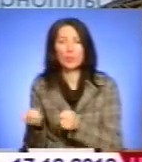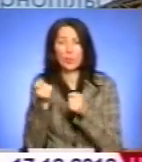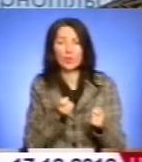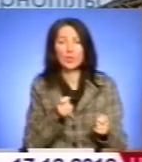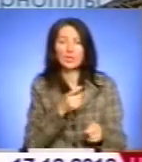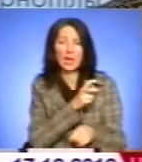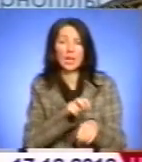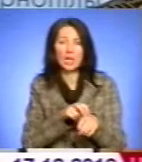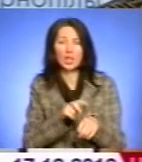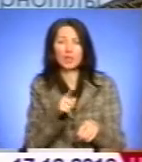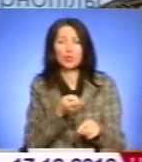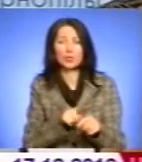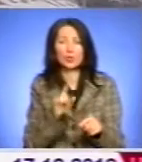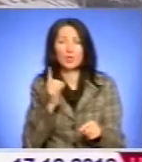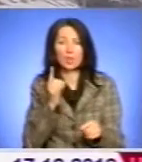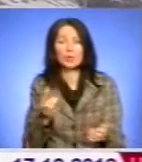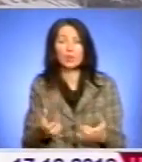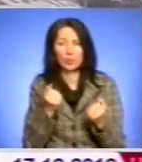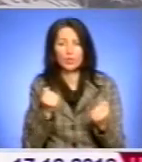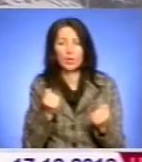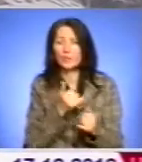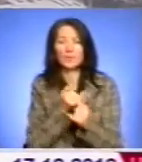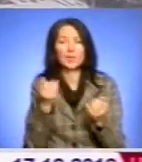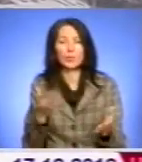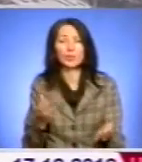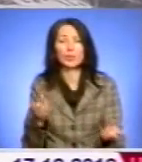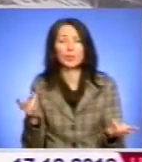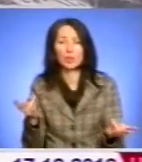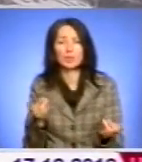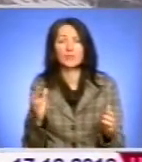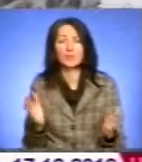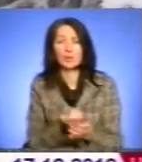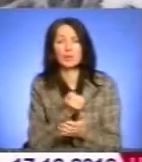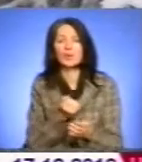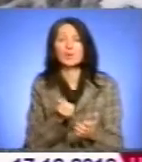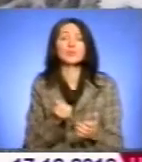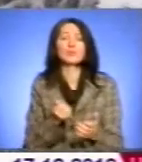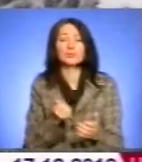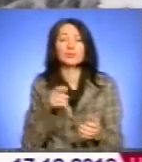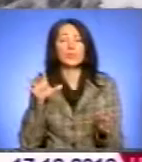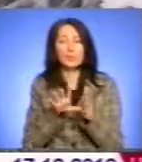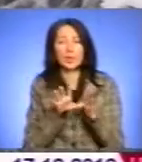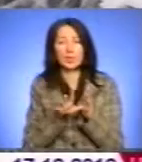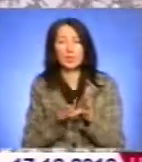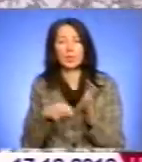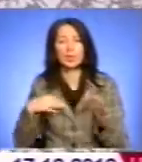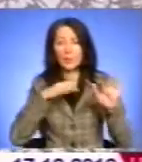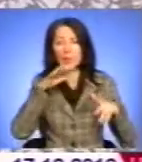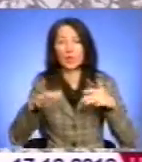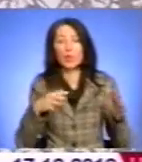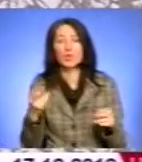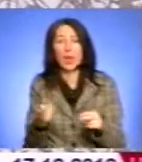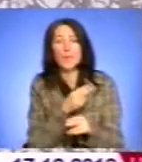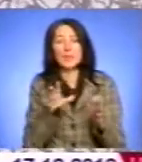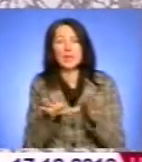і цю дитину врятувати. Не просто довелось і електрикам. Негода знеструмила 150 населених пунктів. Нині